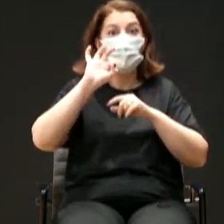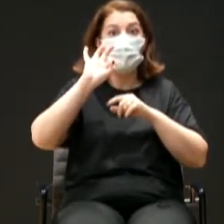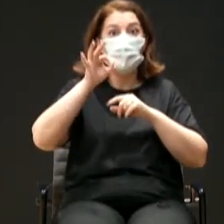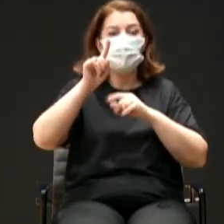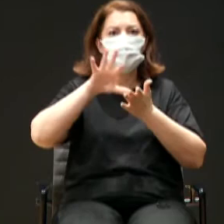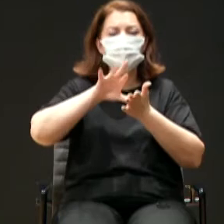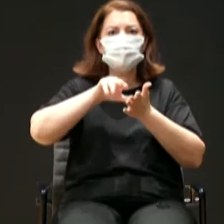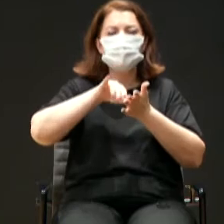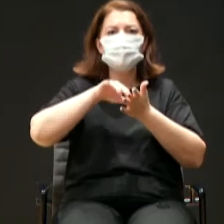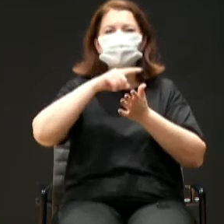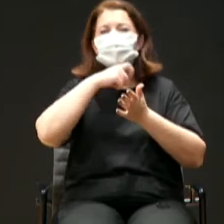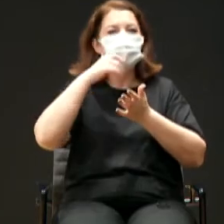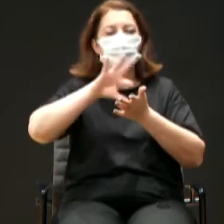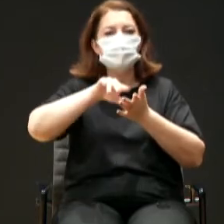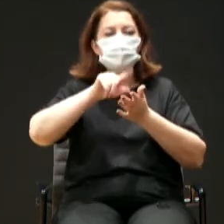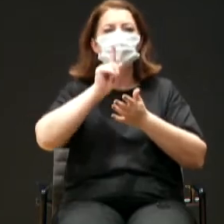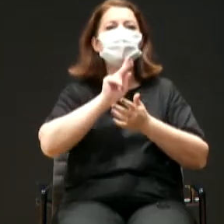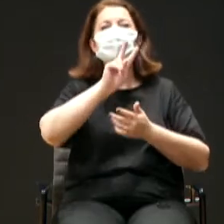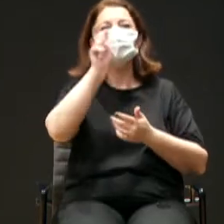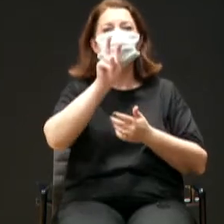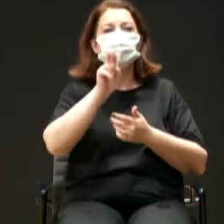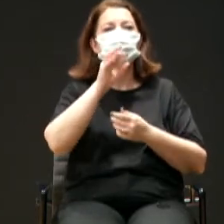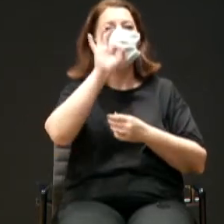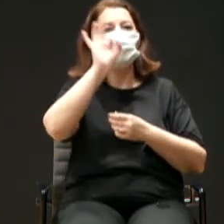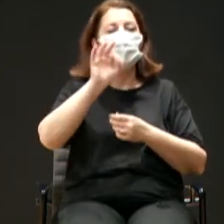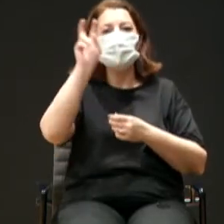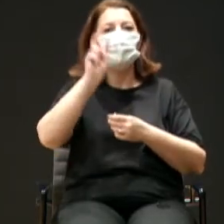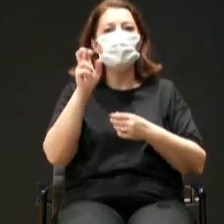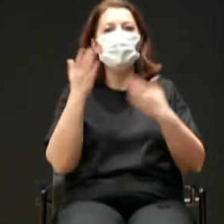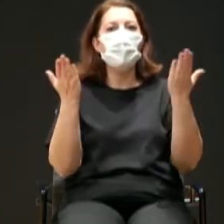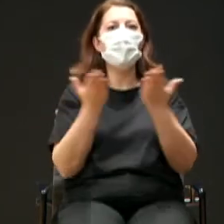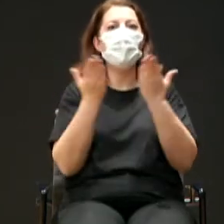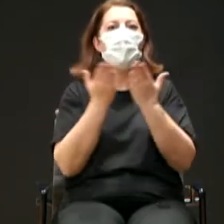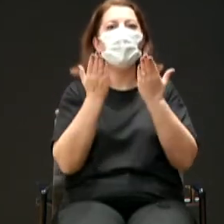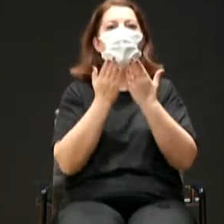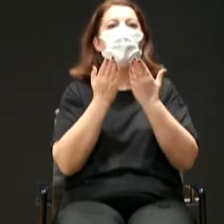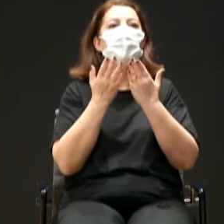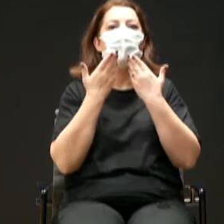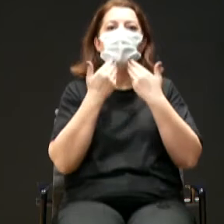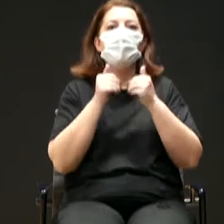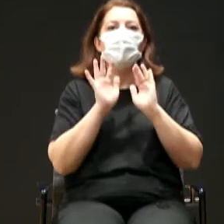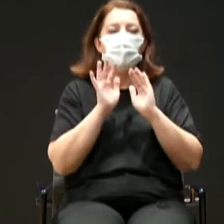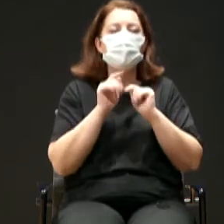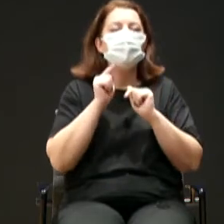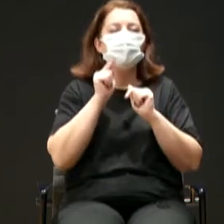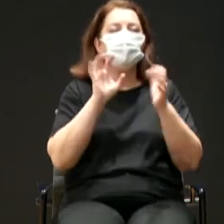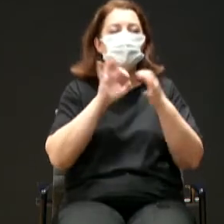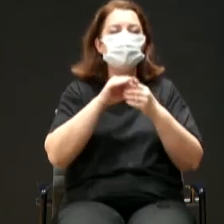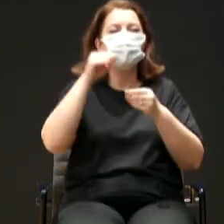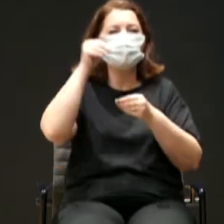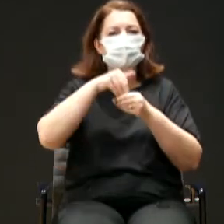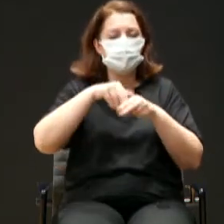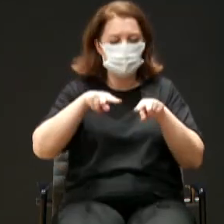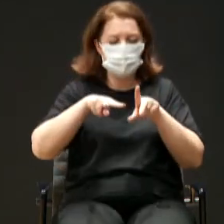Hala soruyoruz. 128 milyar dolar hala yok. Bunlarla ilgili milletvekilimiz Mahmut